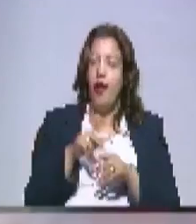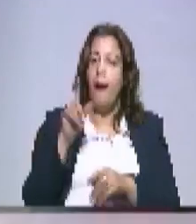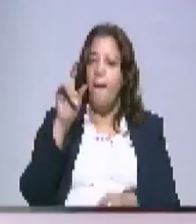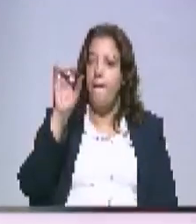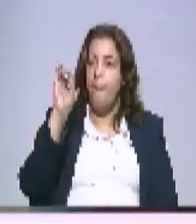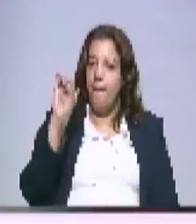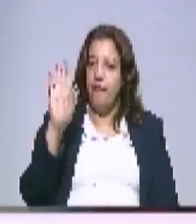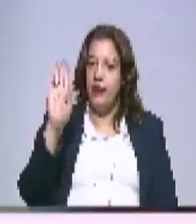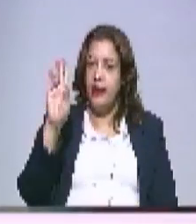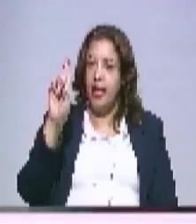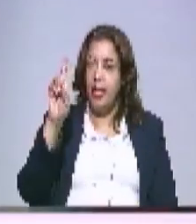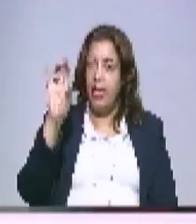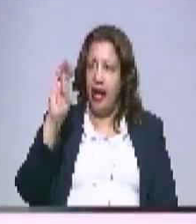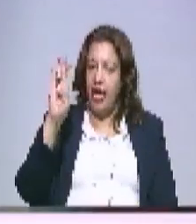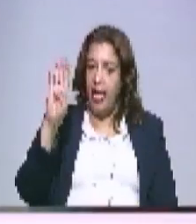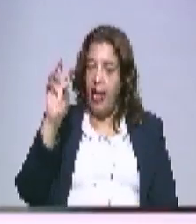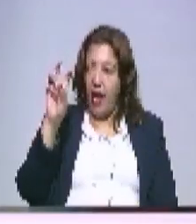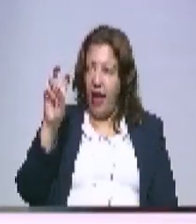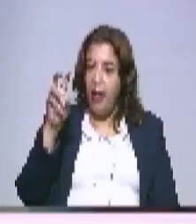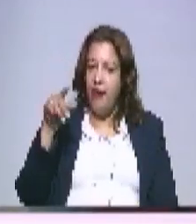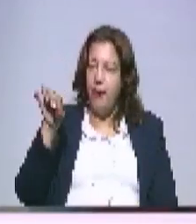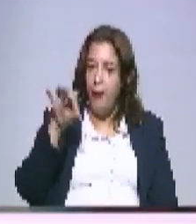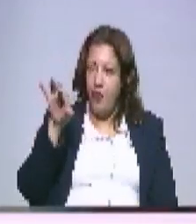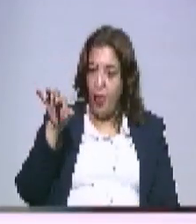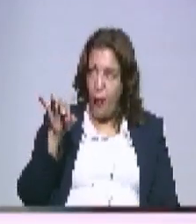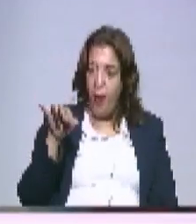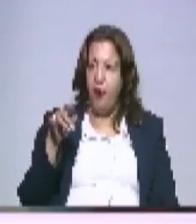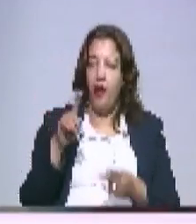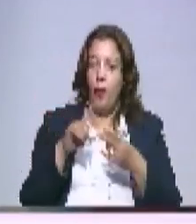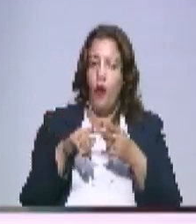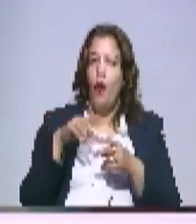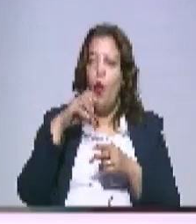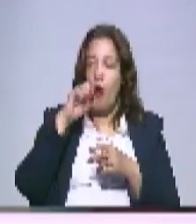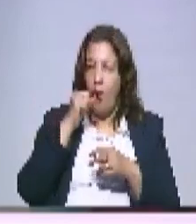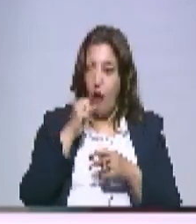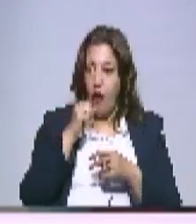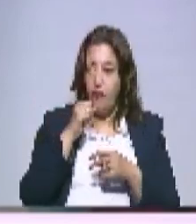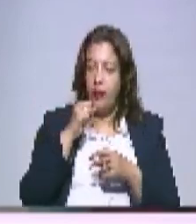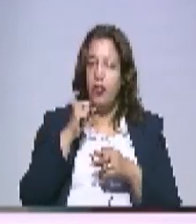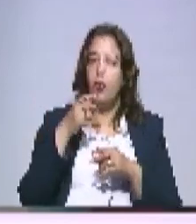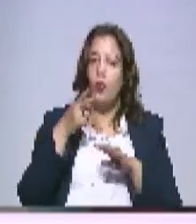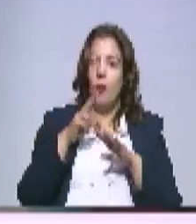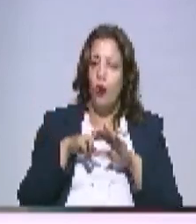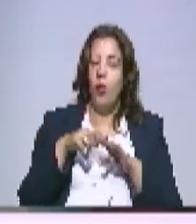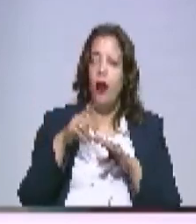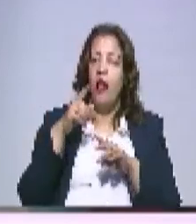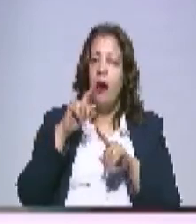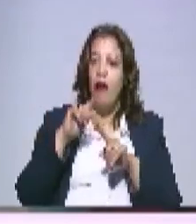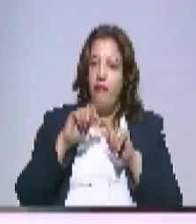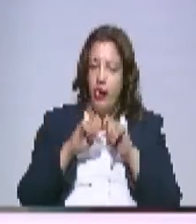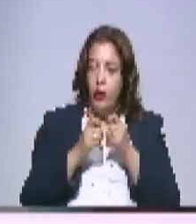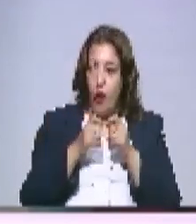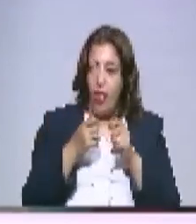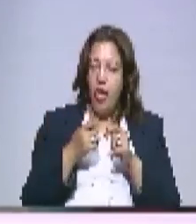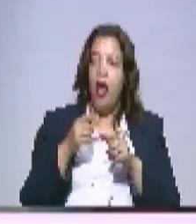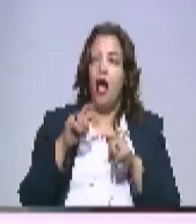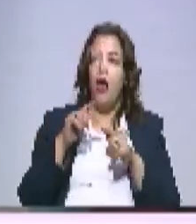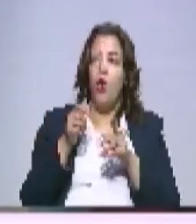حطينا فيها بطاطس، جزر، كرفس، بصل اخضر، بسله، فاصوليا،